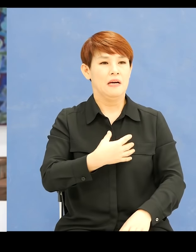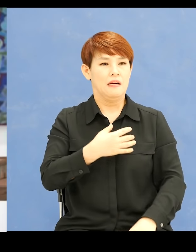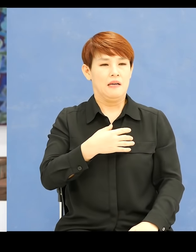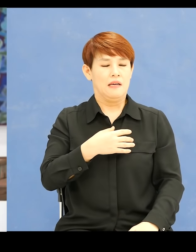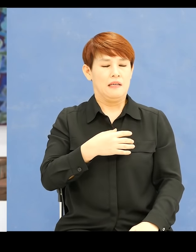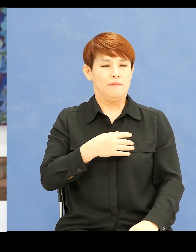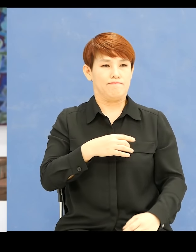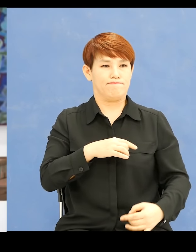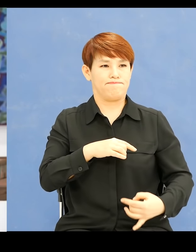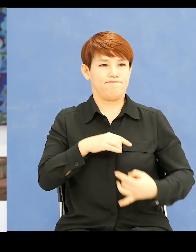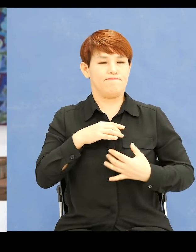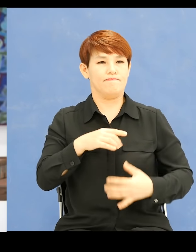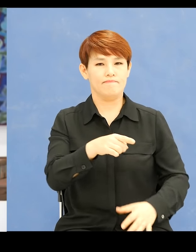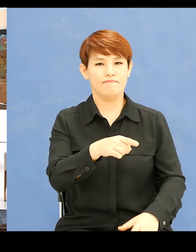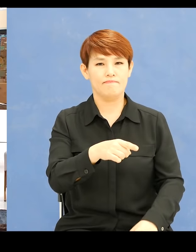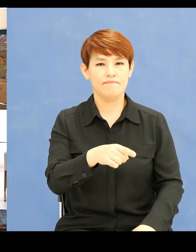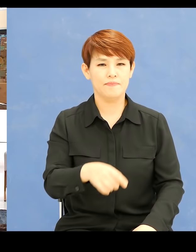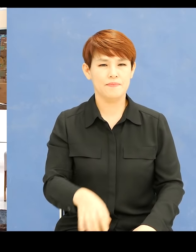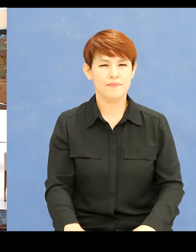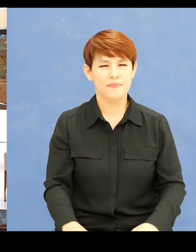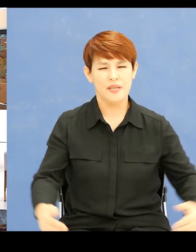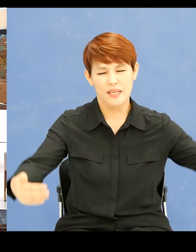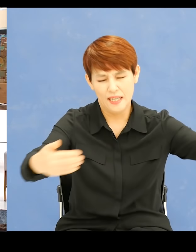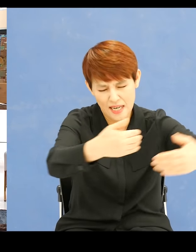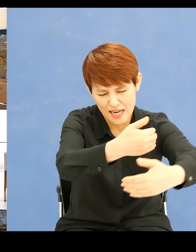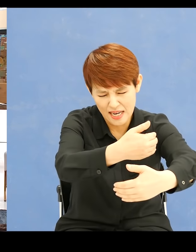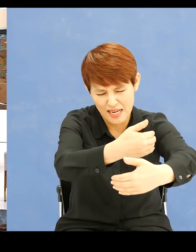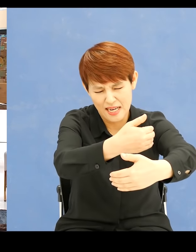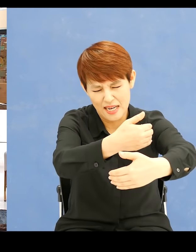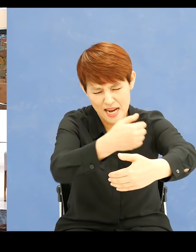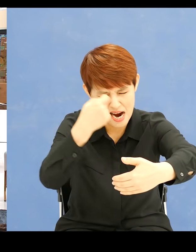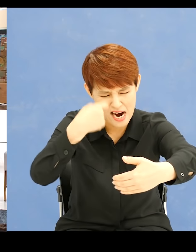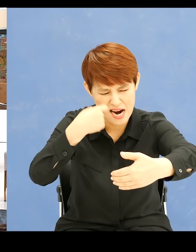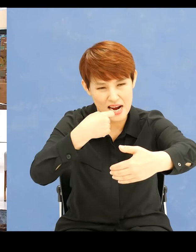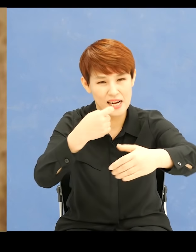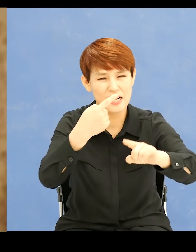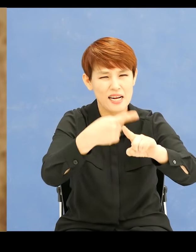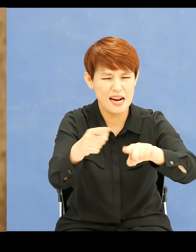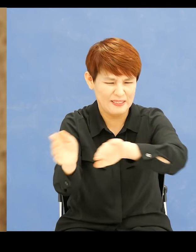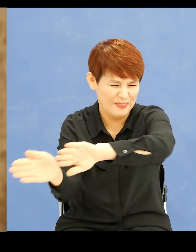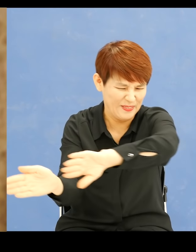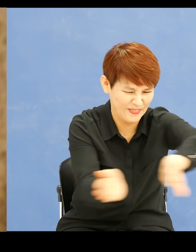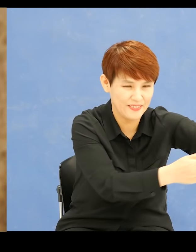들고 마지막 칼 들고 제 앞에서 막 이렇게 하는 거 끌어안고 울면서 그 칼 다 치우고